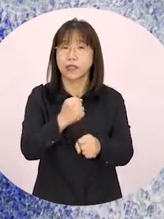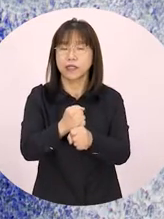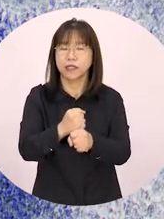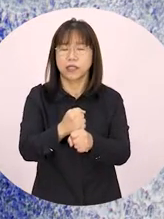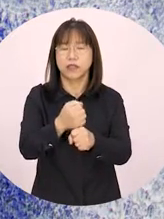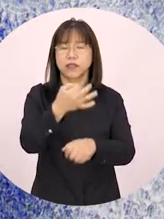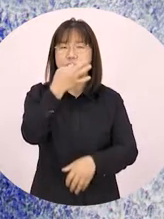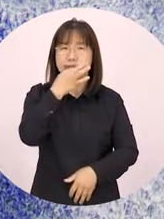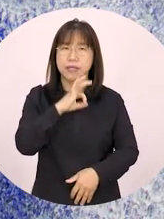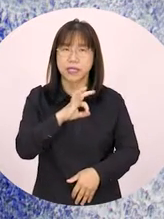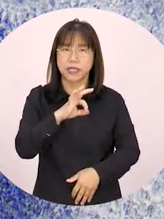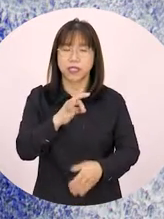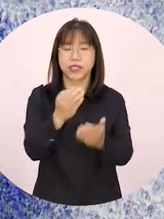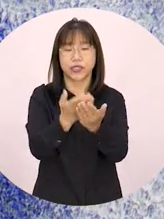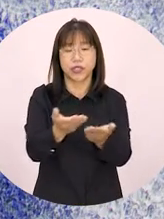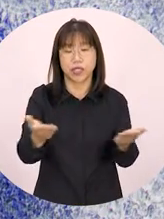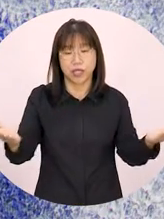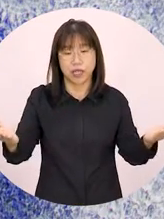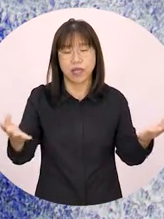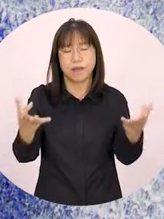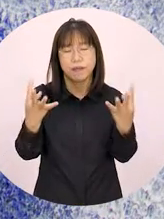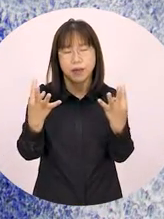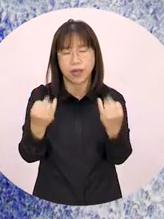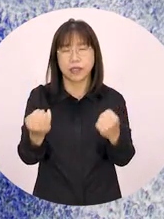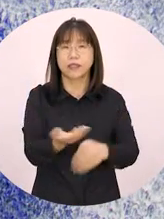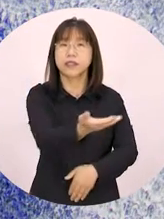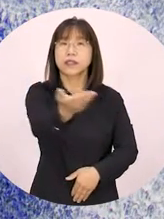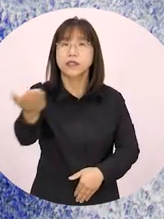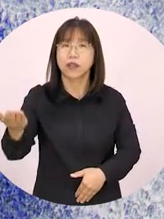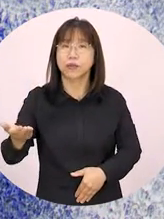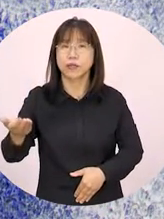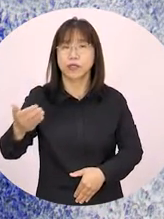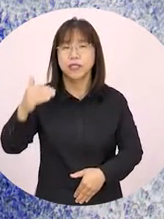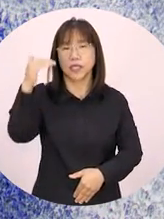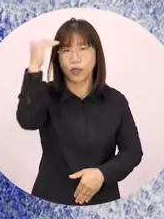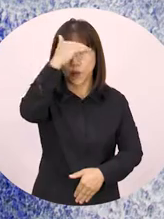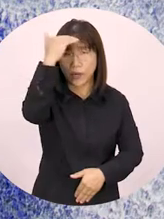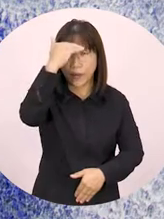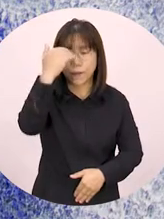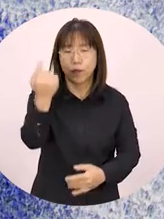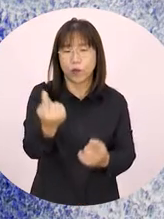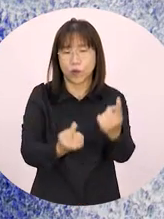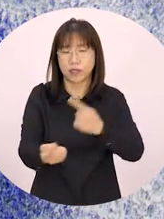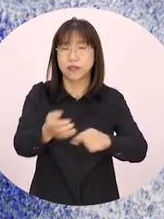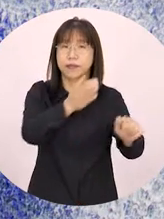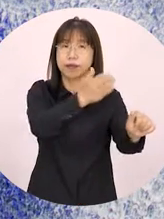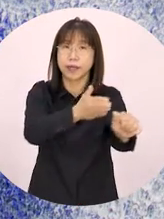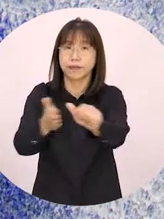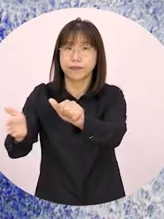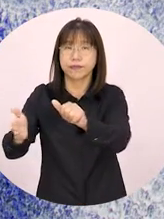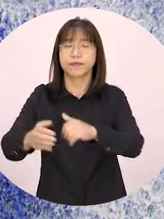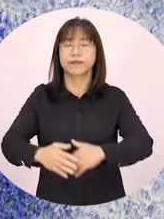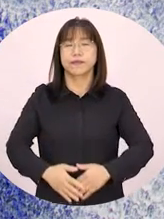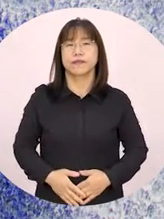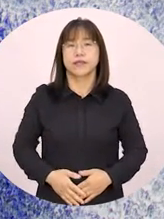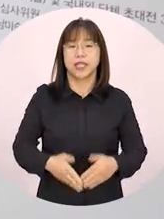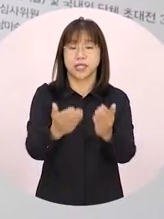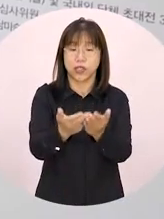볼 수 있는 뜻깊은 이번 전시에 의 많은 관람을